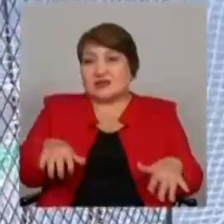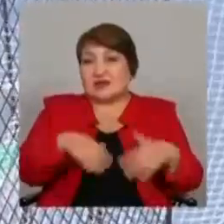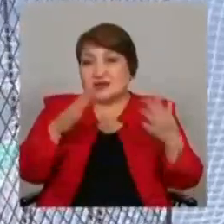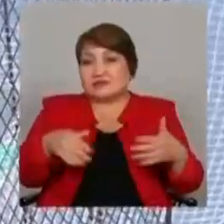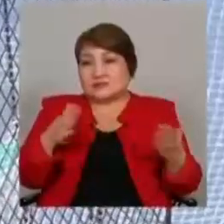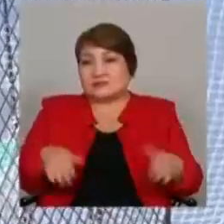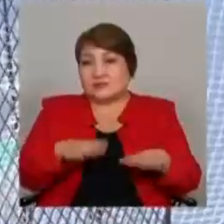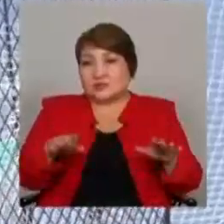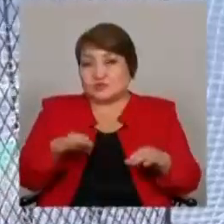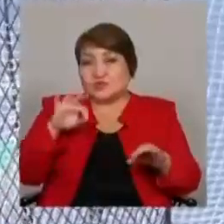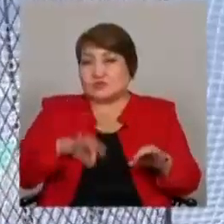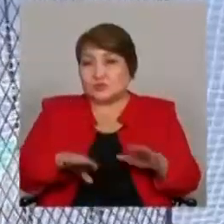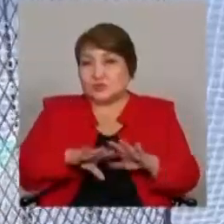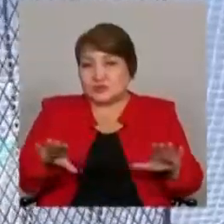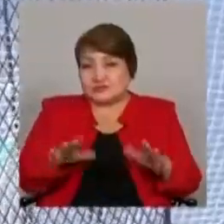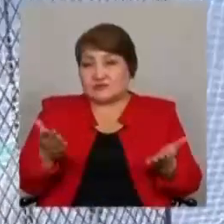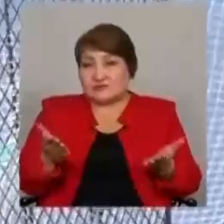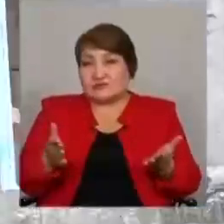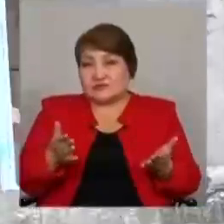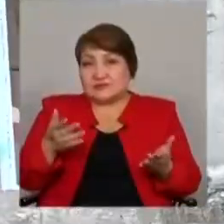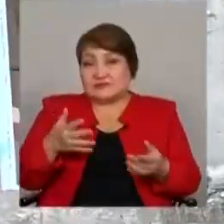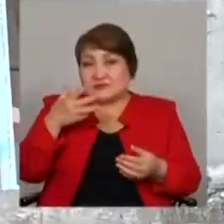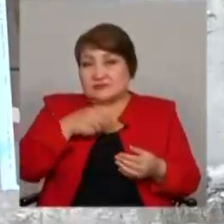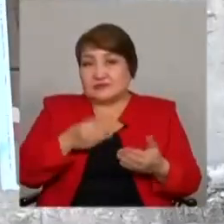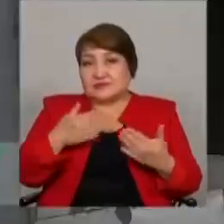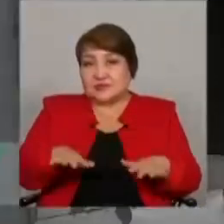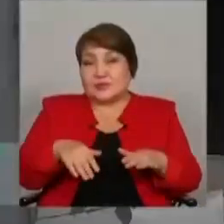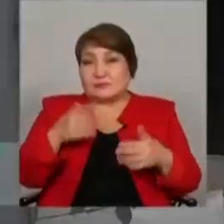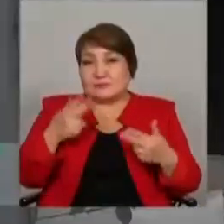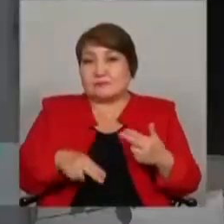Кәмшат Мұхамеджан, Нұрлан Өтегенов, Ринат Өтеев, Алматы телеарнасы, Астана.